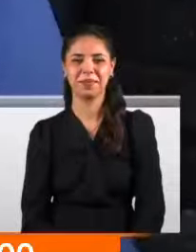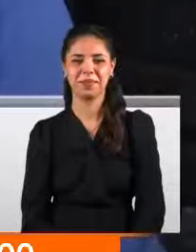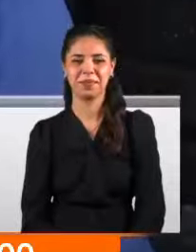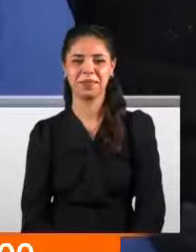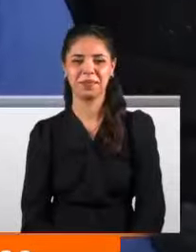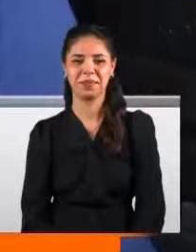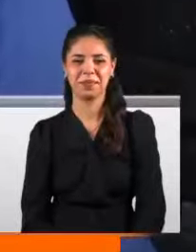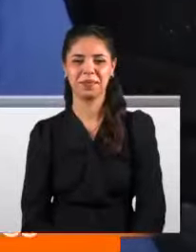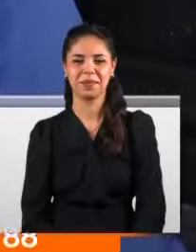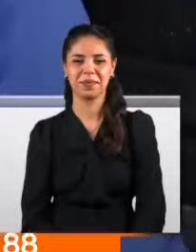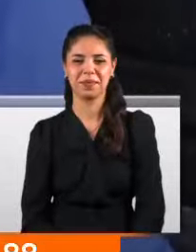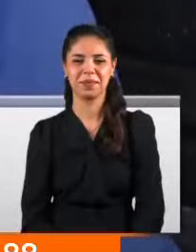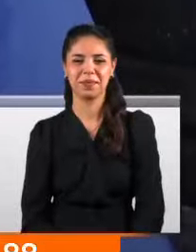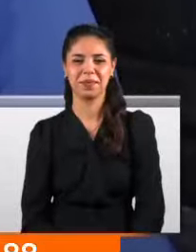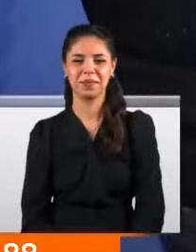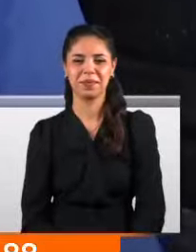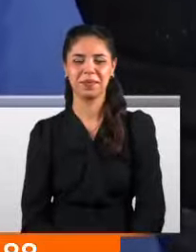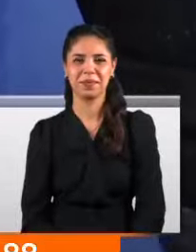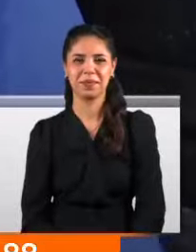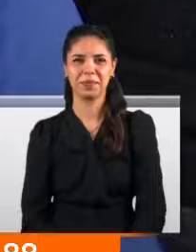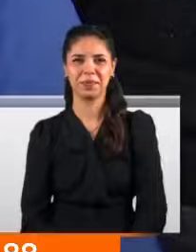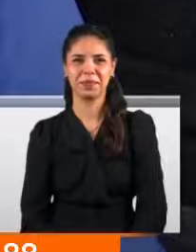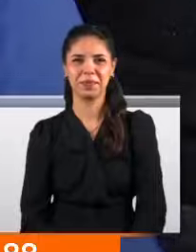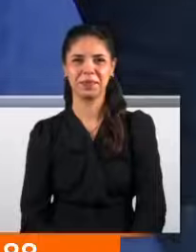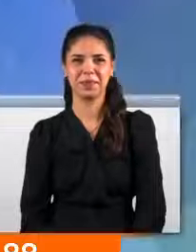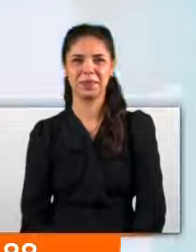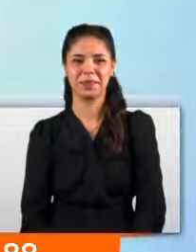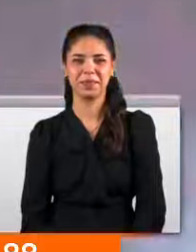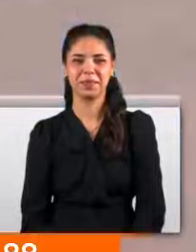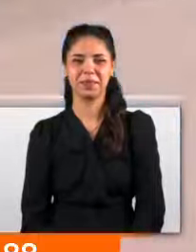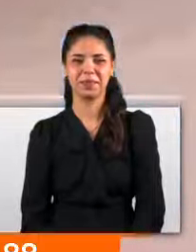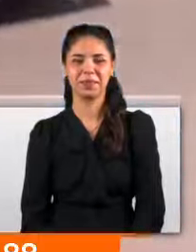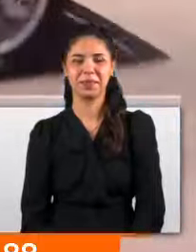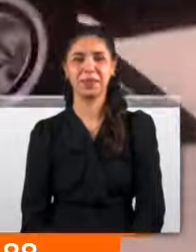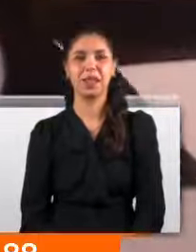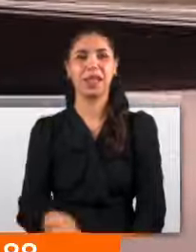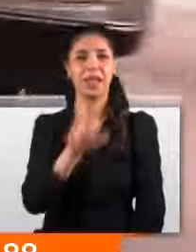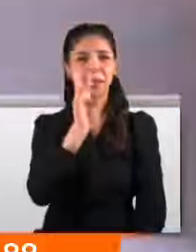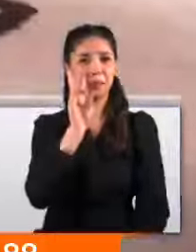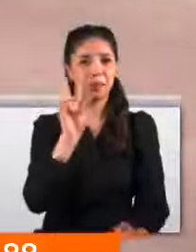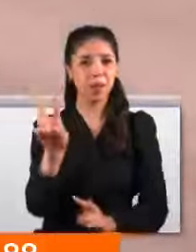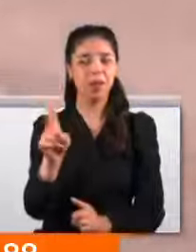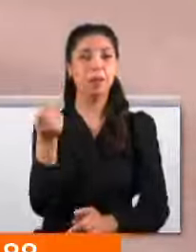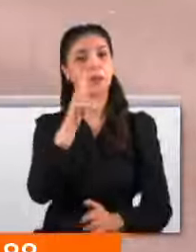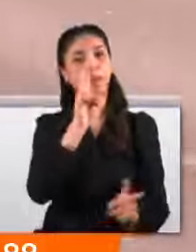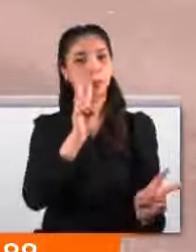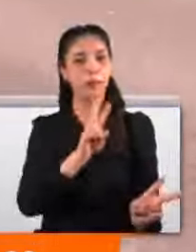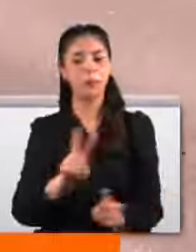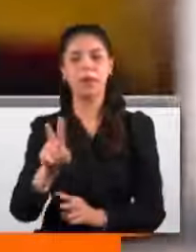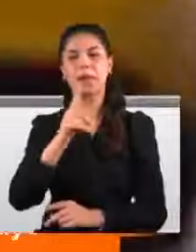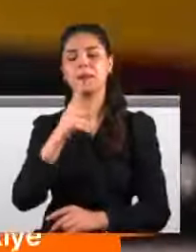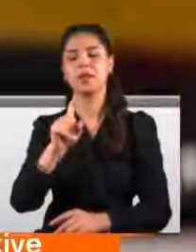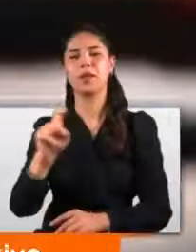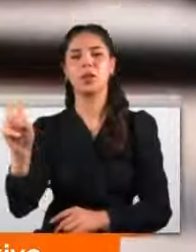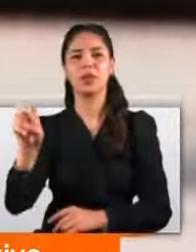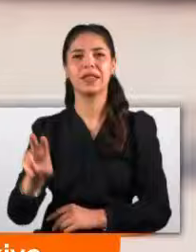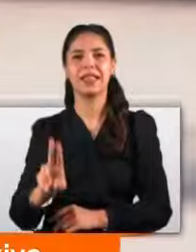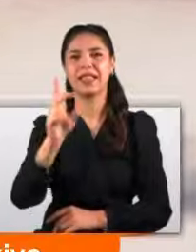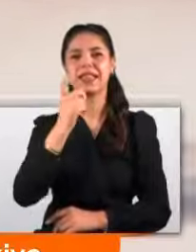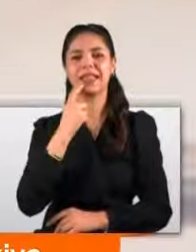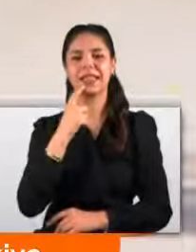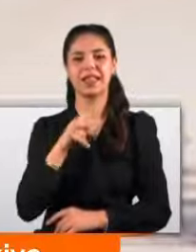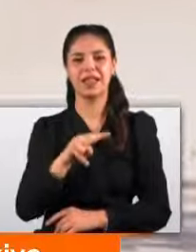Çocukluk aşkımın bugün karşılık bulmuş halini yaşıyorum ben yani. Bir bakan bir daha bakıyor. 1987 yılında